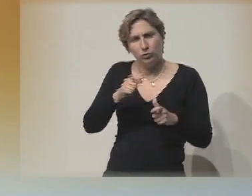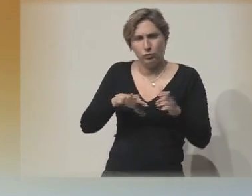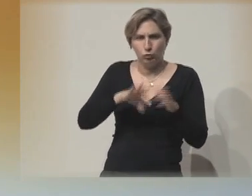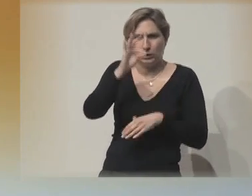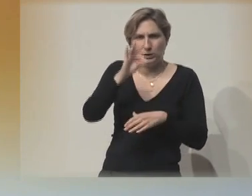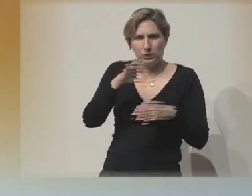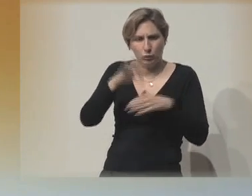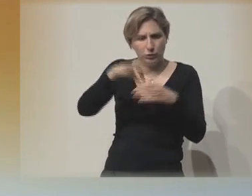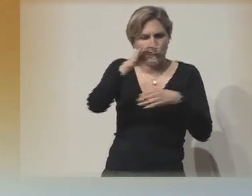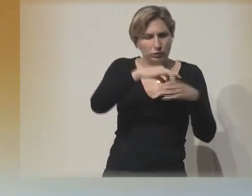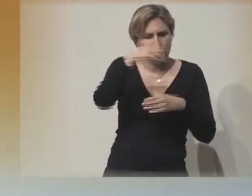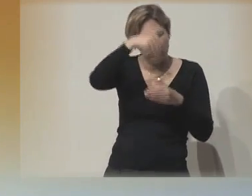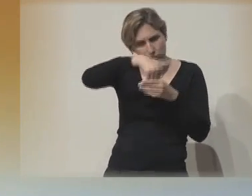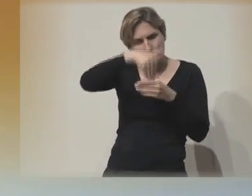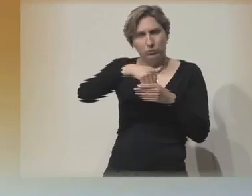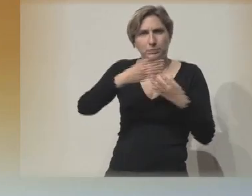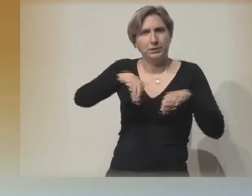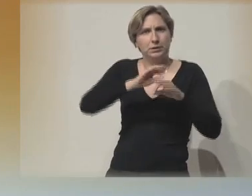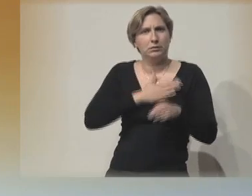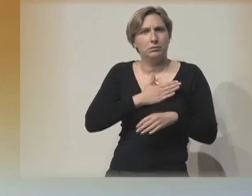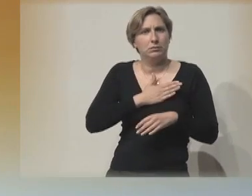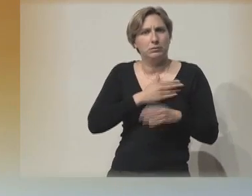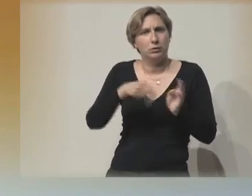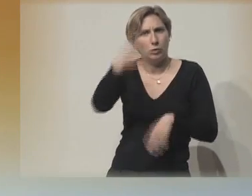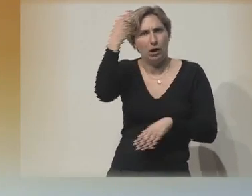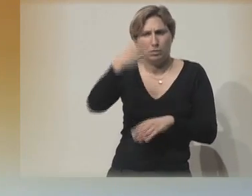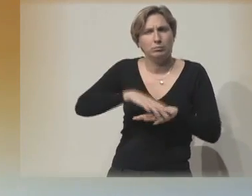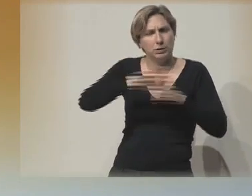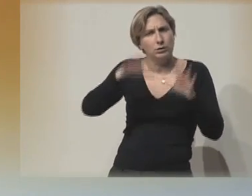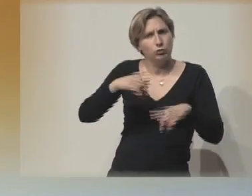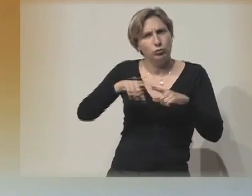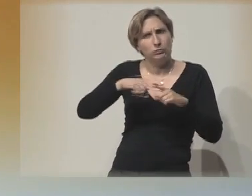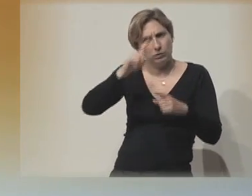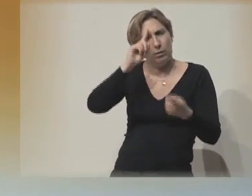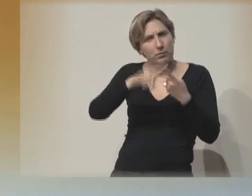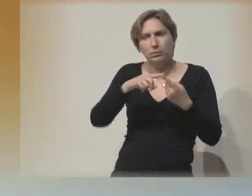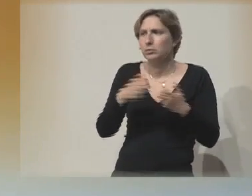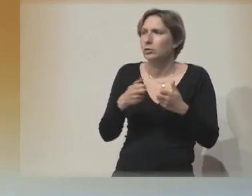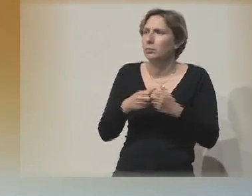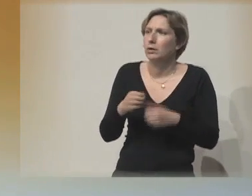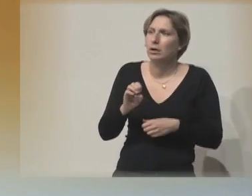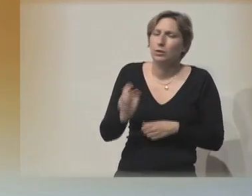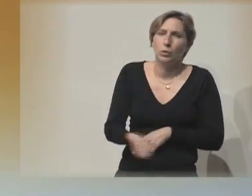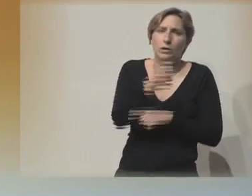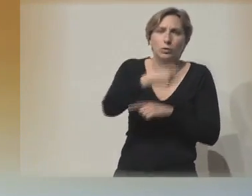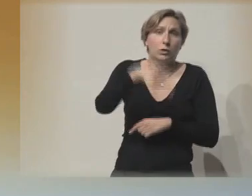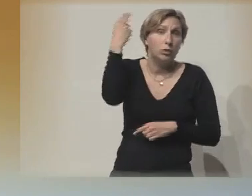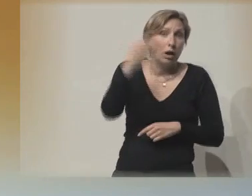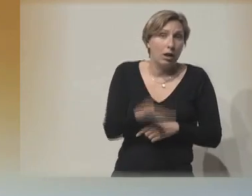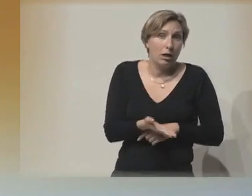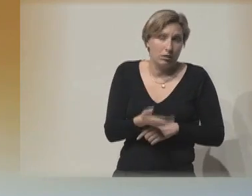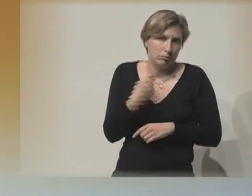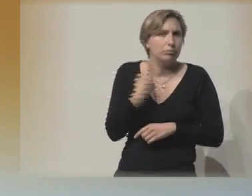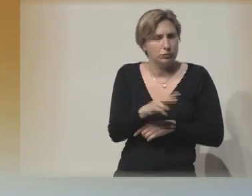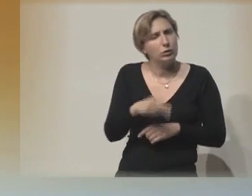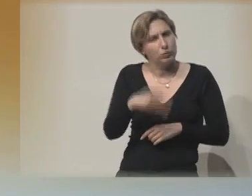choisiront. Il existe une multitude de questions nationales. L'éducation nationale, c'est une question